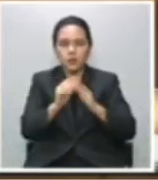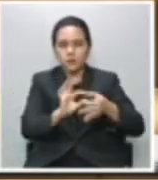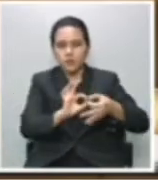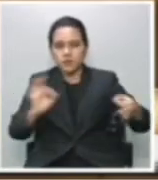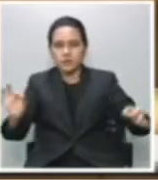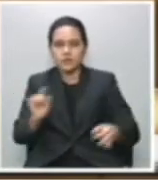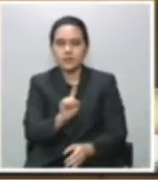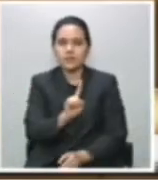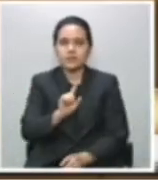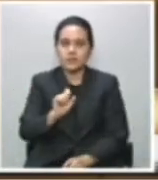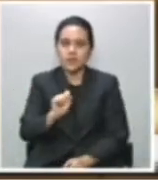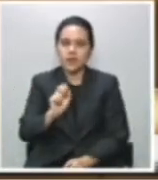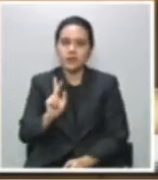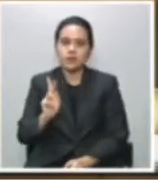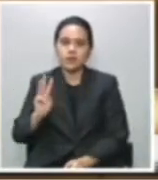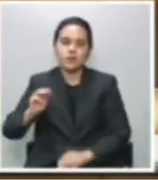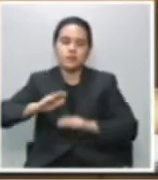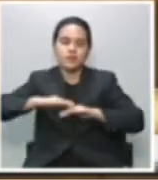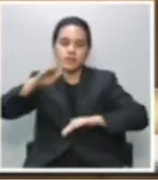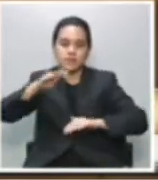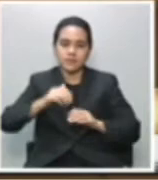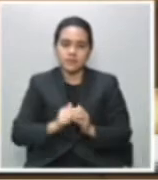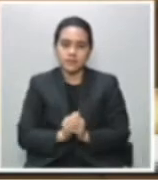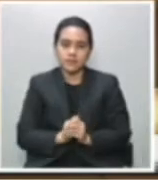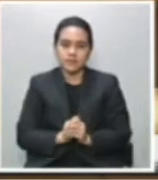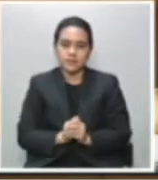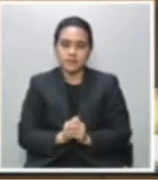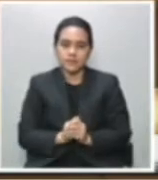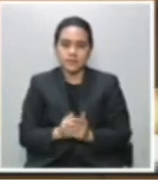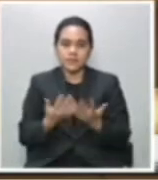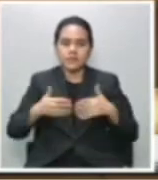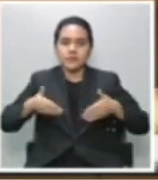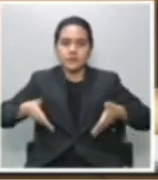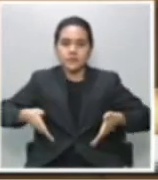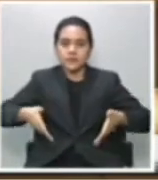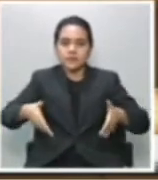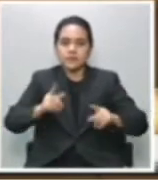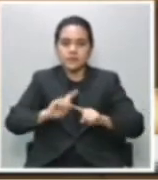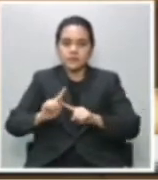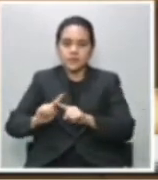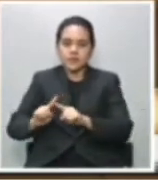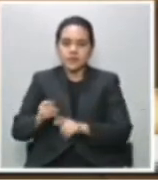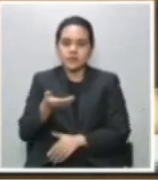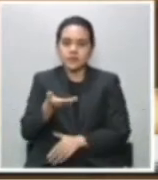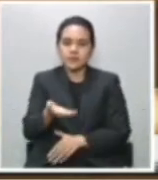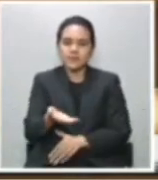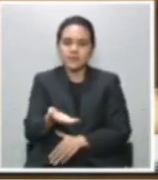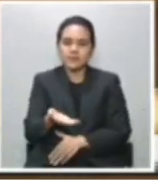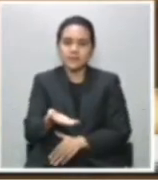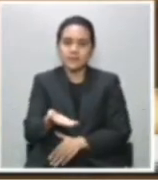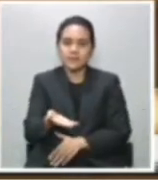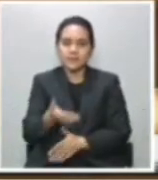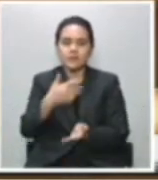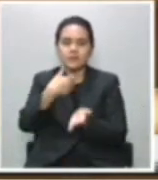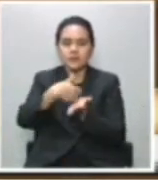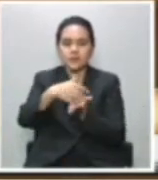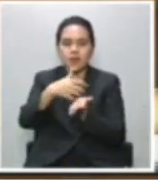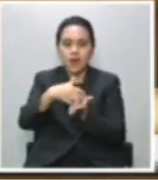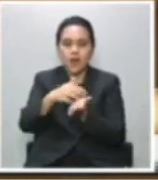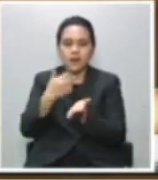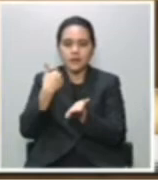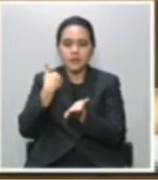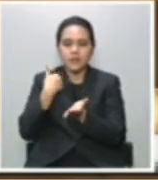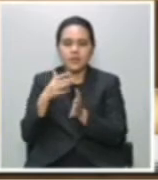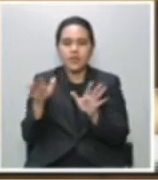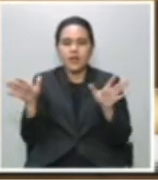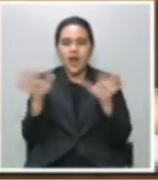100,000 กิโลเมตรเศษนอกจากนั้นก็จะเป็นถนนอย่างที่ท่านผู้ทรงเกียรติได้กรุณากล่าวถึงก็เป็นถนนเดิ